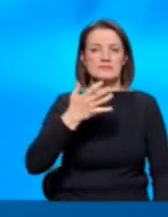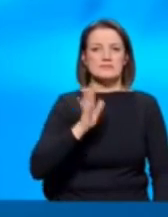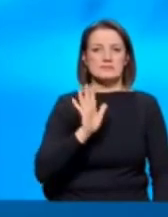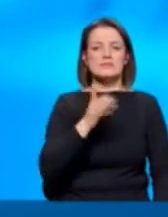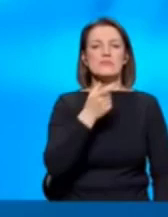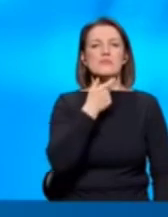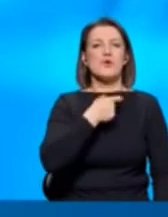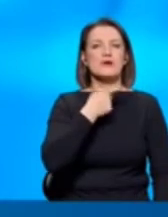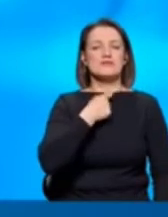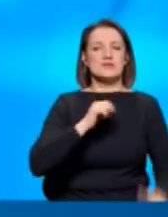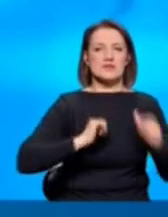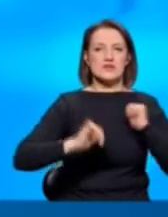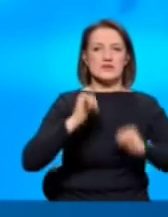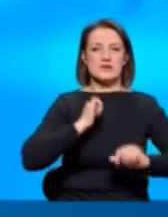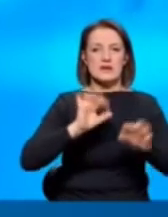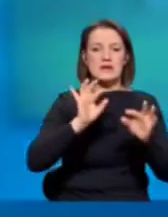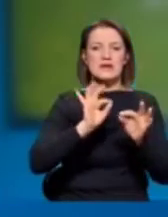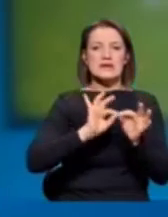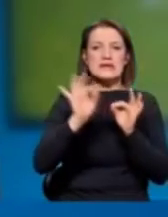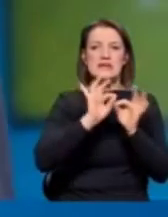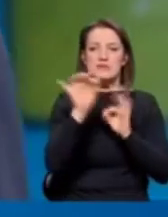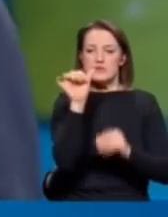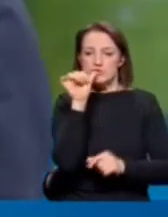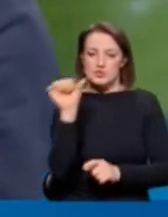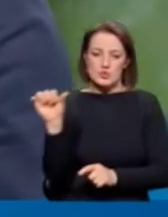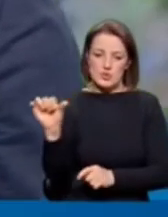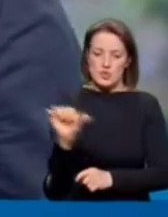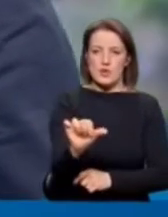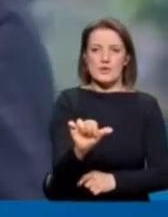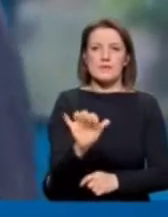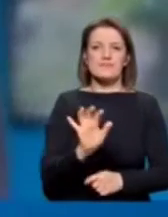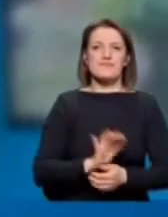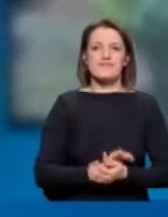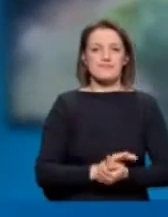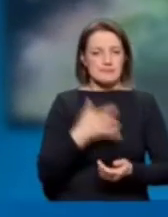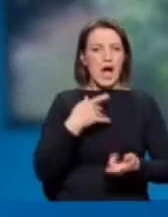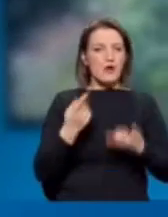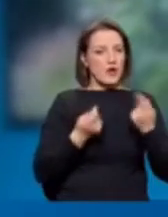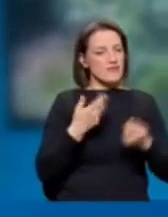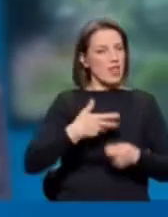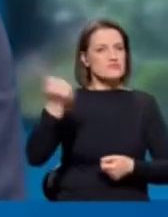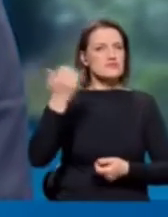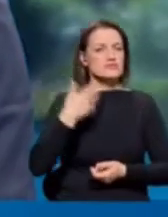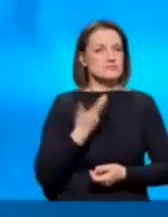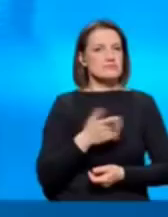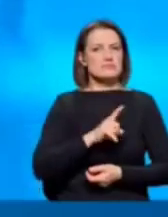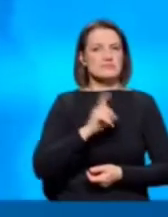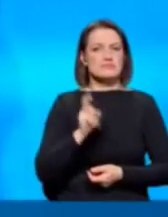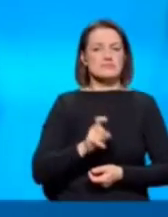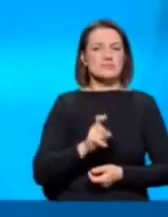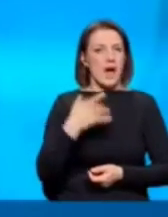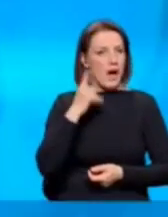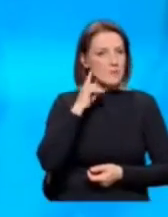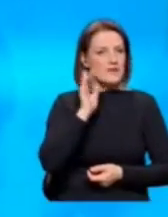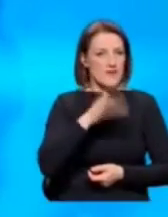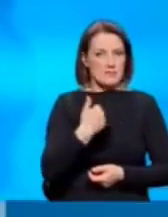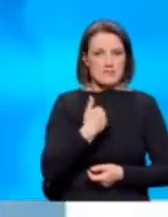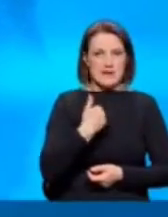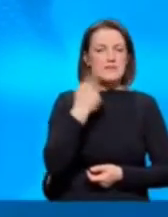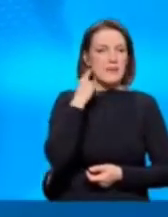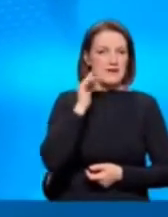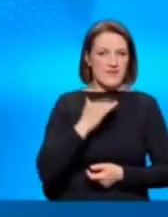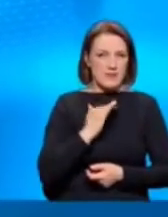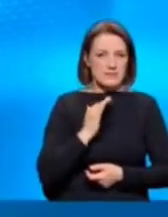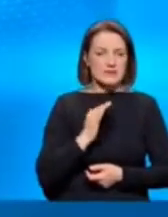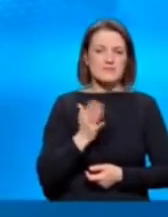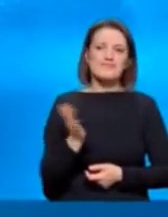Boğazı üzerine geldiğinde kibrit suyu bu görevden alınmış ı mesela bundan şeyin haber var mı Benim